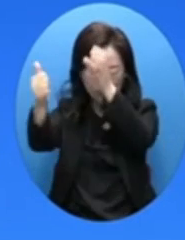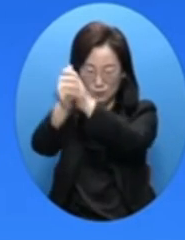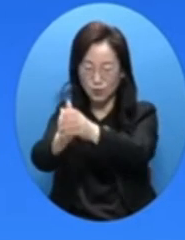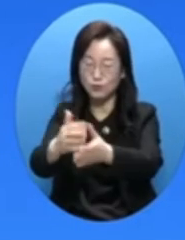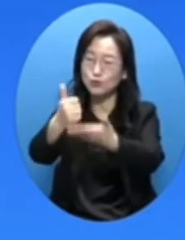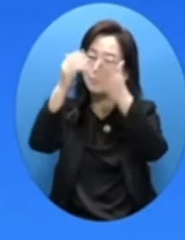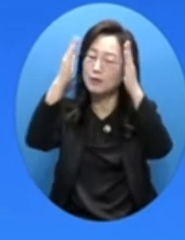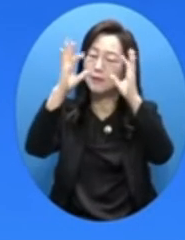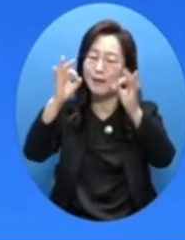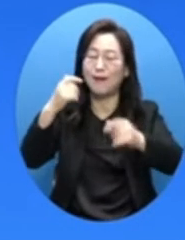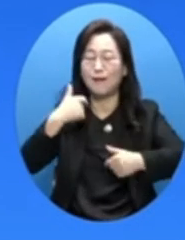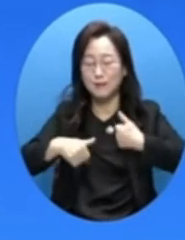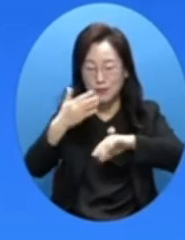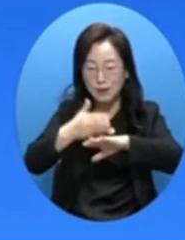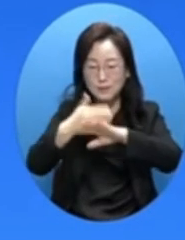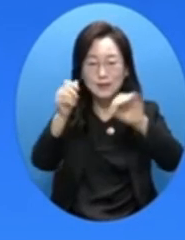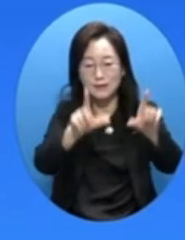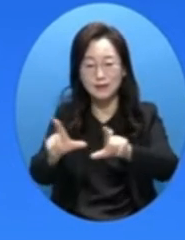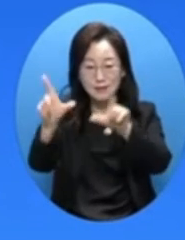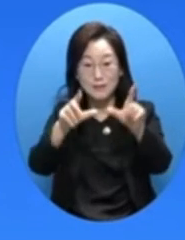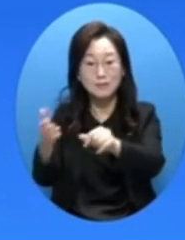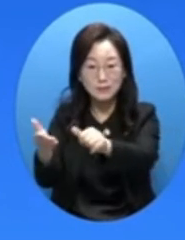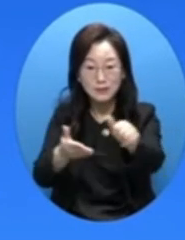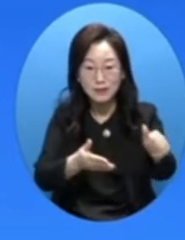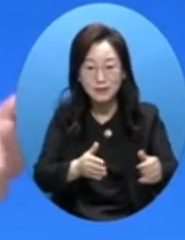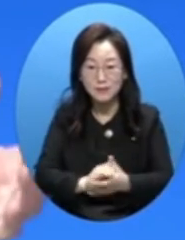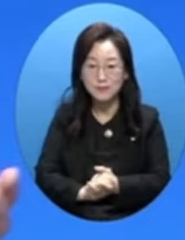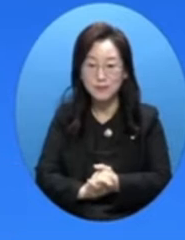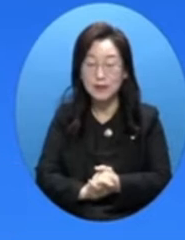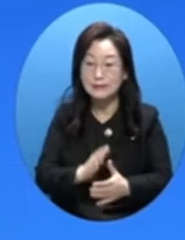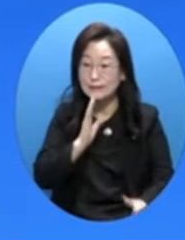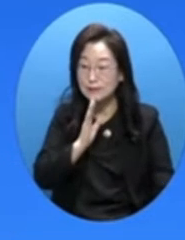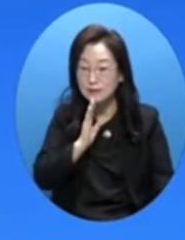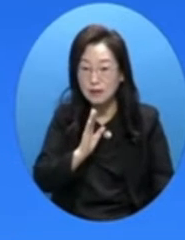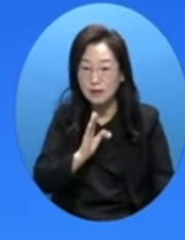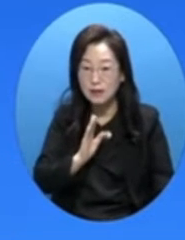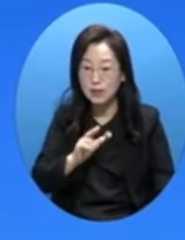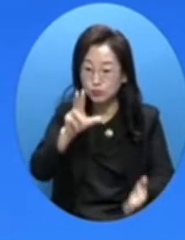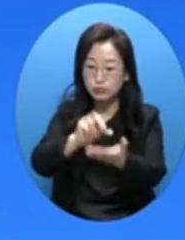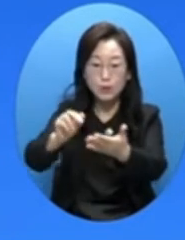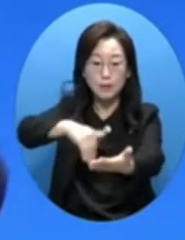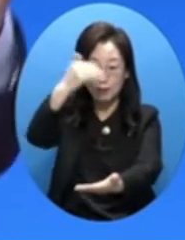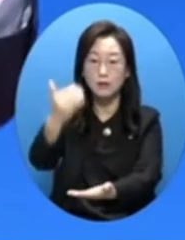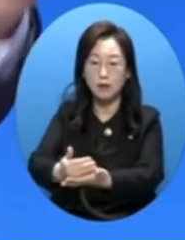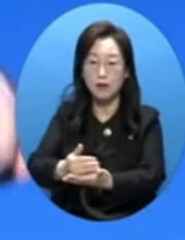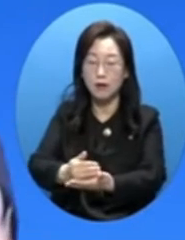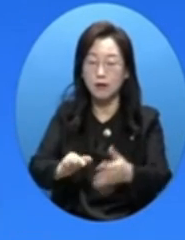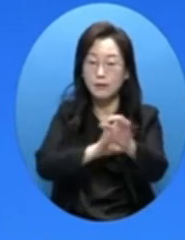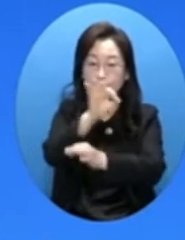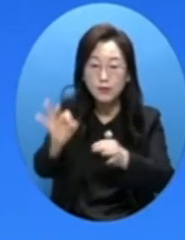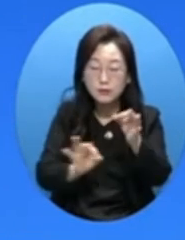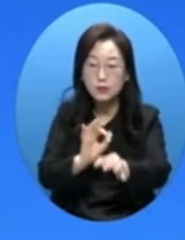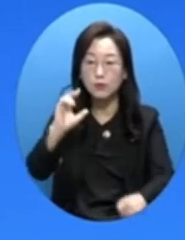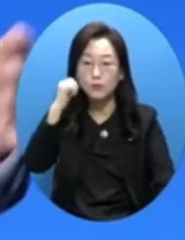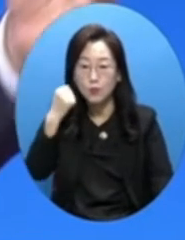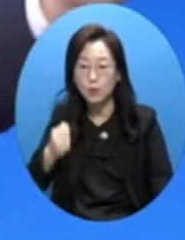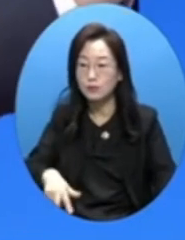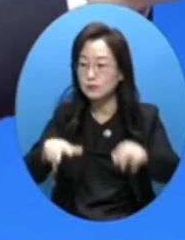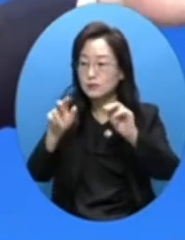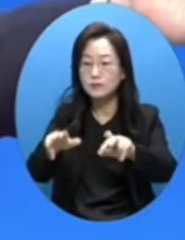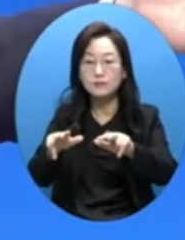기뻐하고 감사하며 사시길 바랍니다. 실제로 사실은 문제는 많죠. 경제가 어렵고